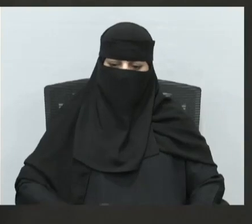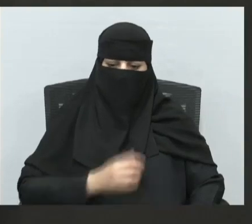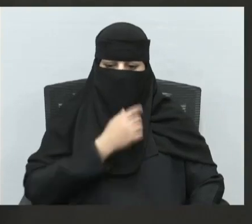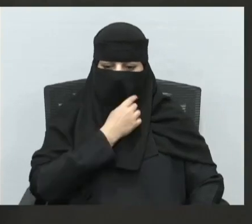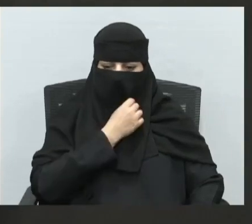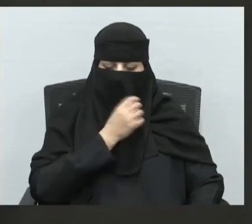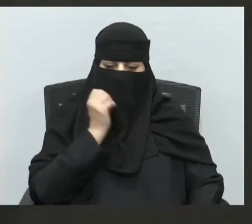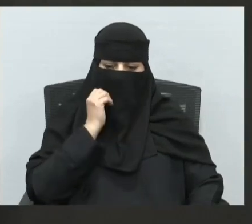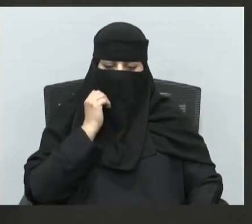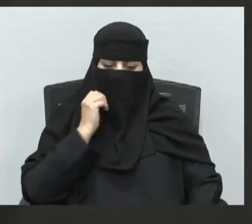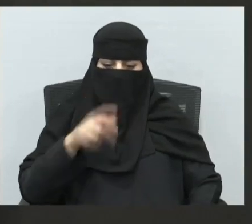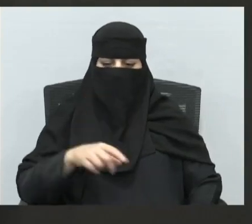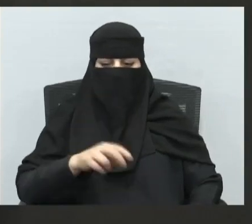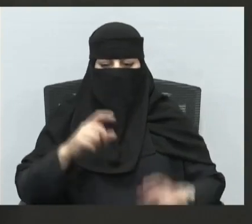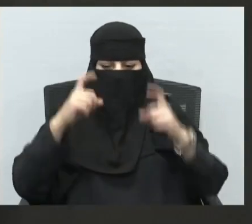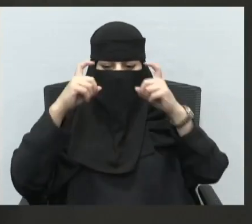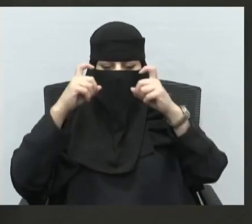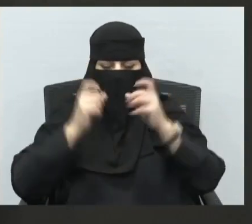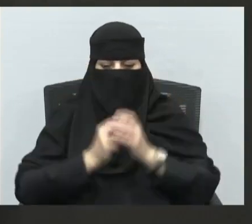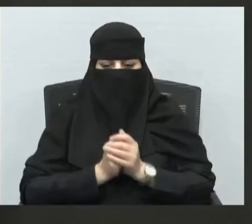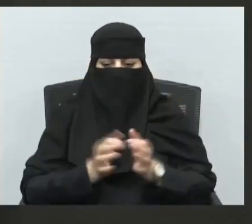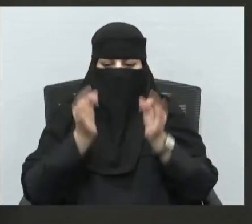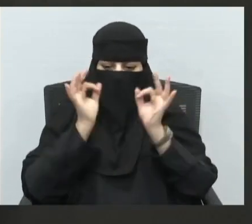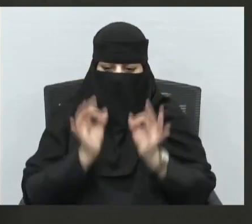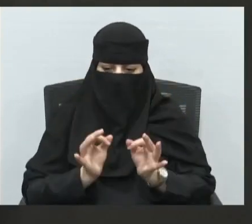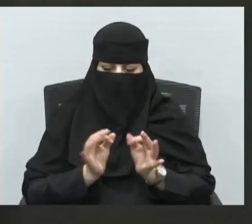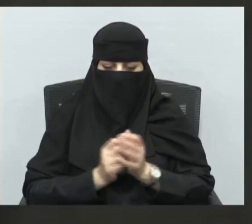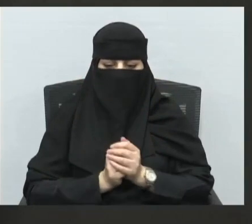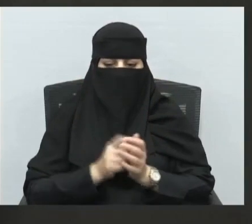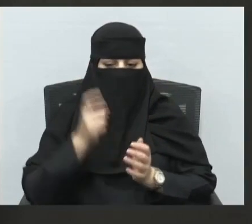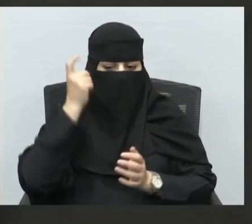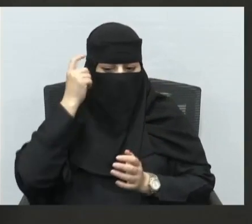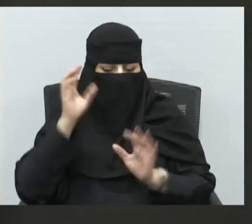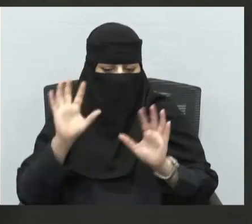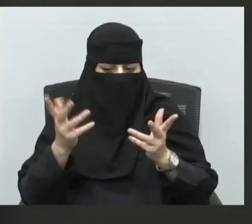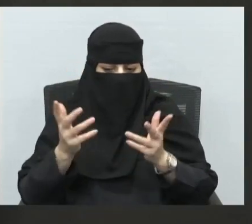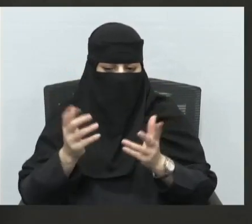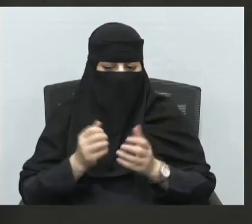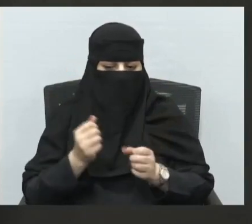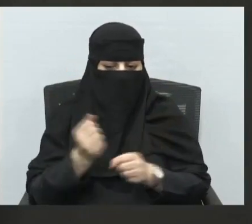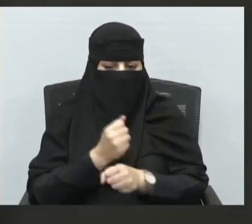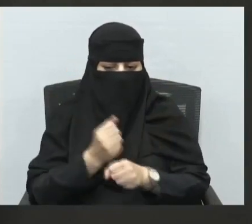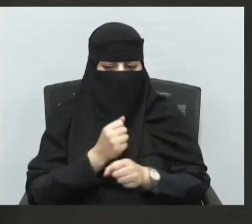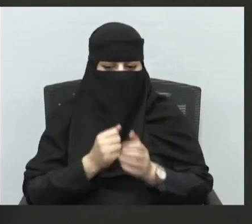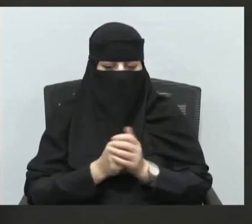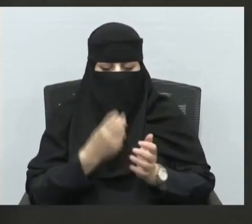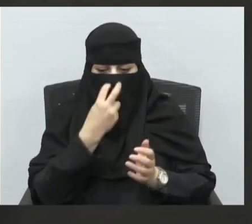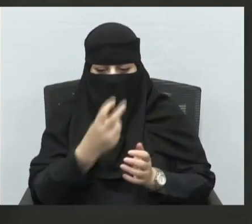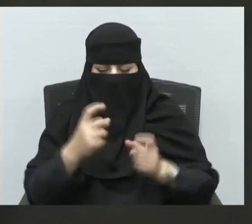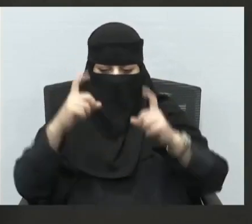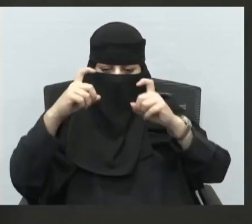اذا يا رائعين من خلال هذه الصور لابد وانكم عرفتم ما الذي يحدث دعونا ننظر الى